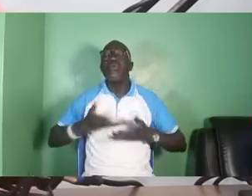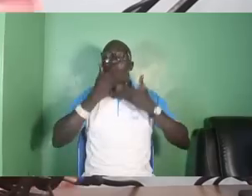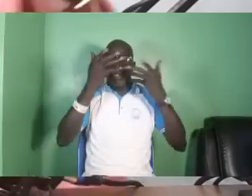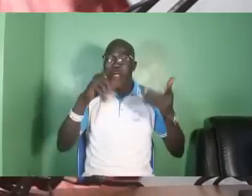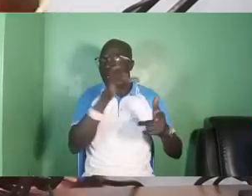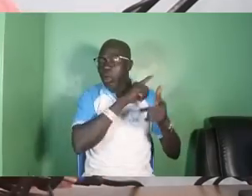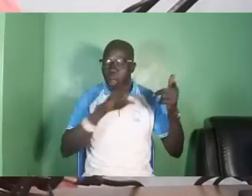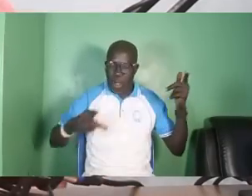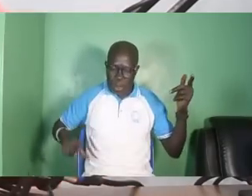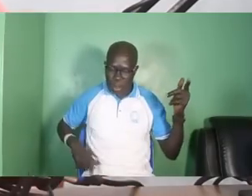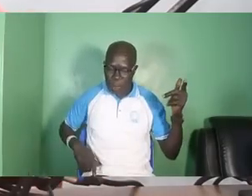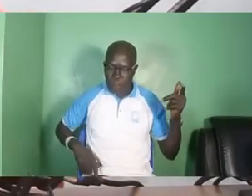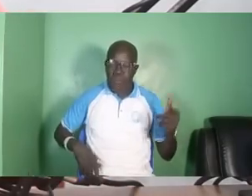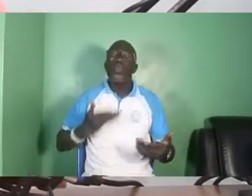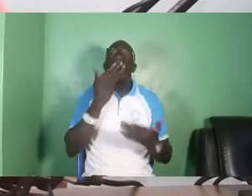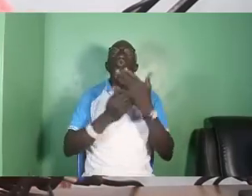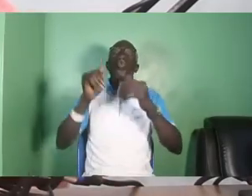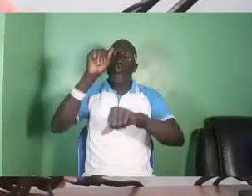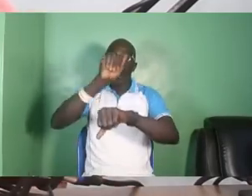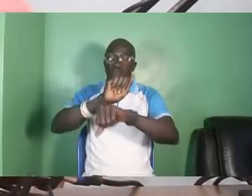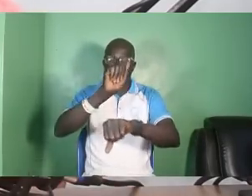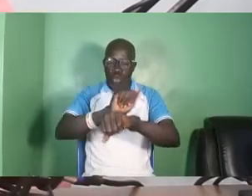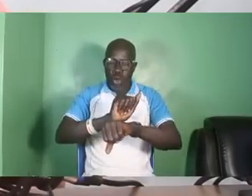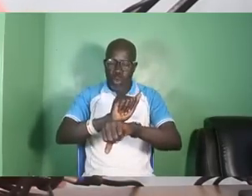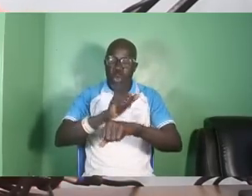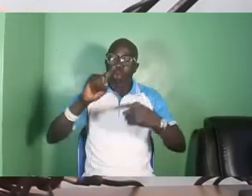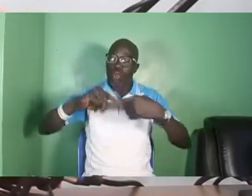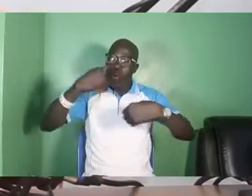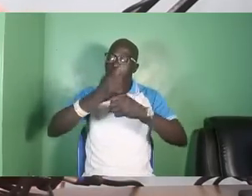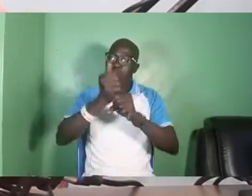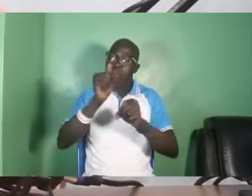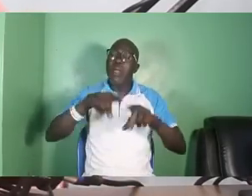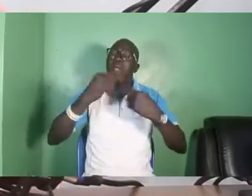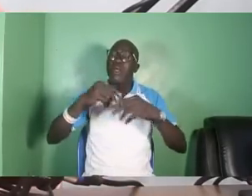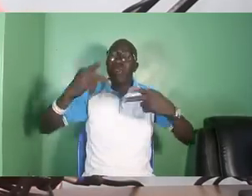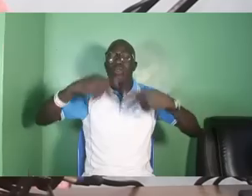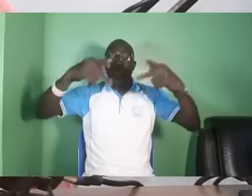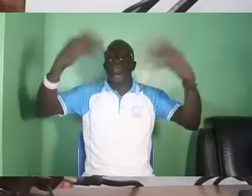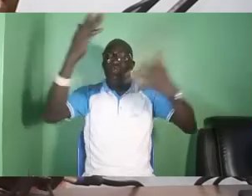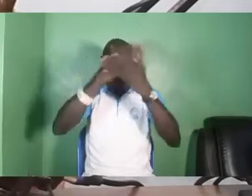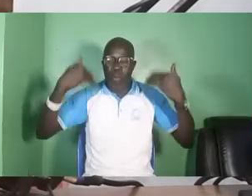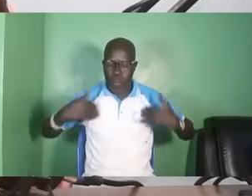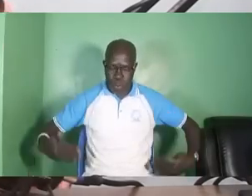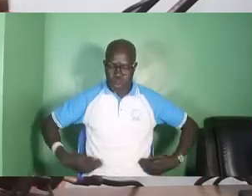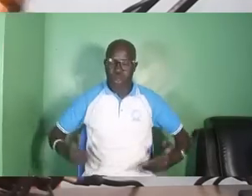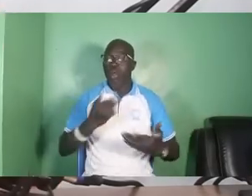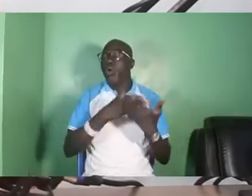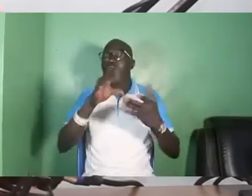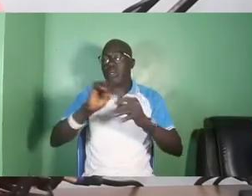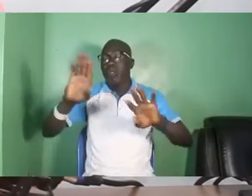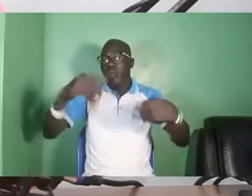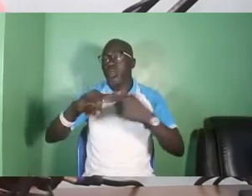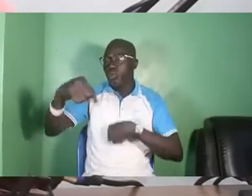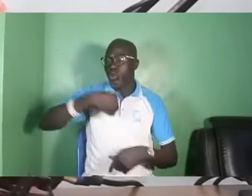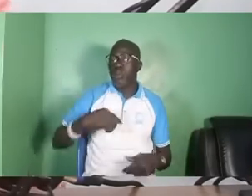Oluwa, Lord, ise gidi. Good job. You show me the gidi. Good job, so just make me the Holy Spirit. I pray me love.